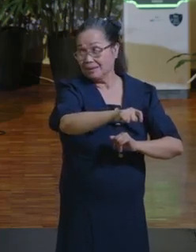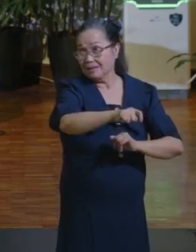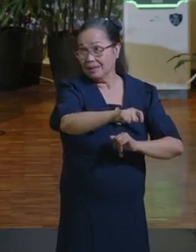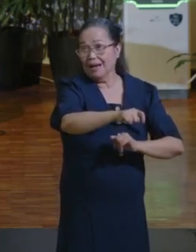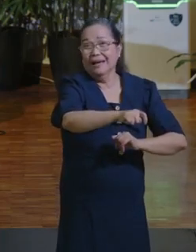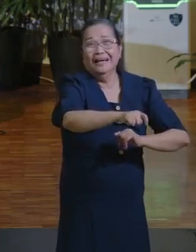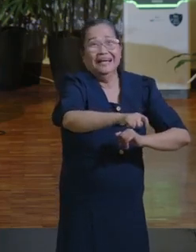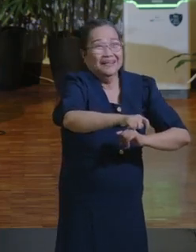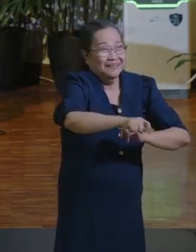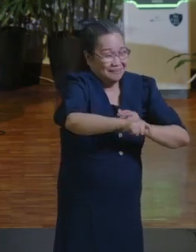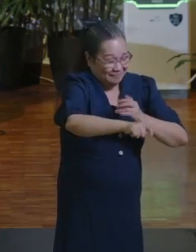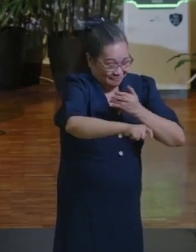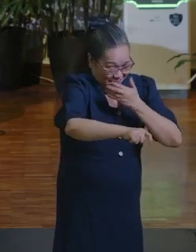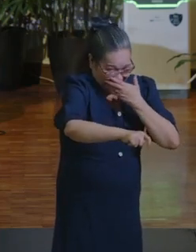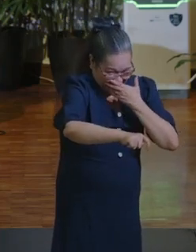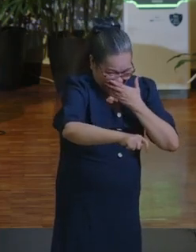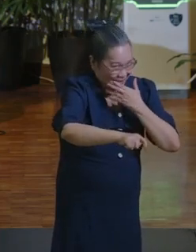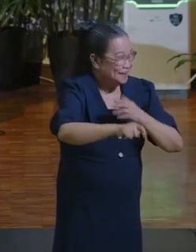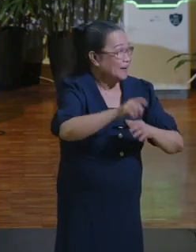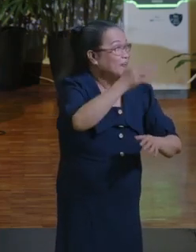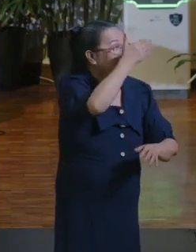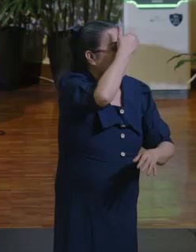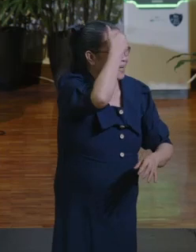nakalimutan ko na, yan ang senior moment. No?